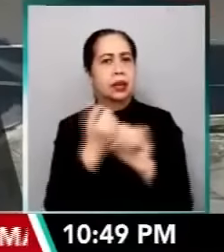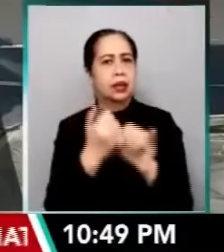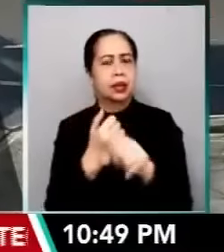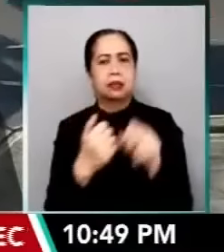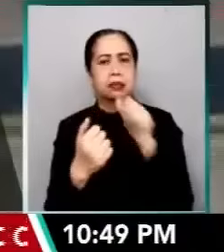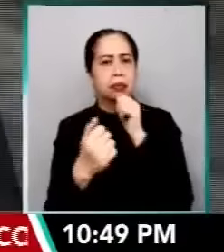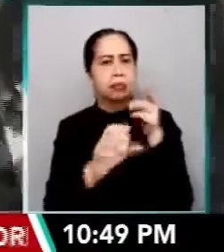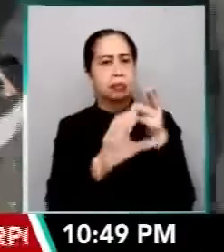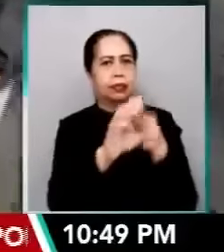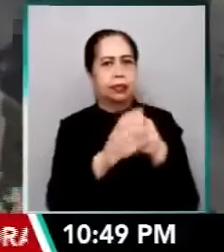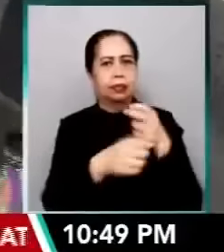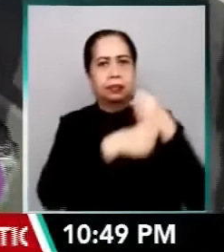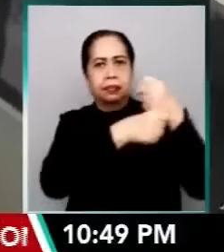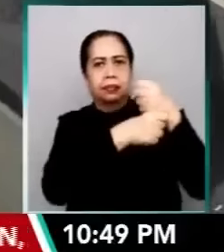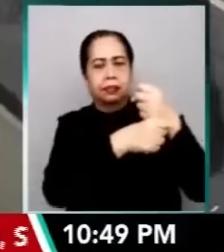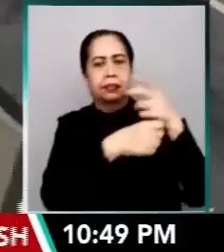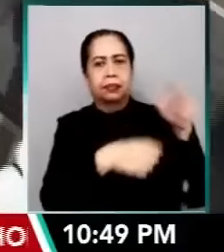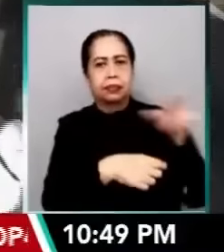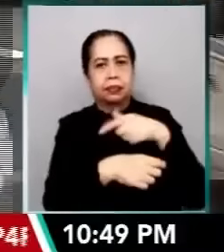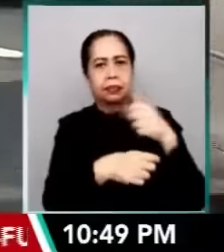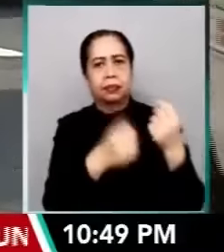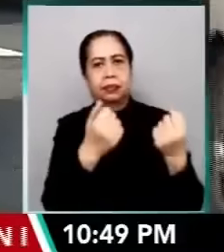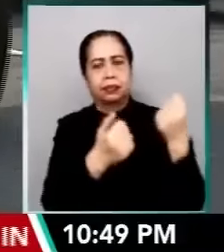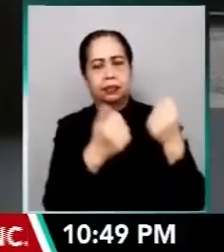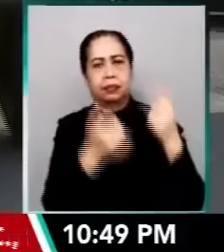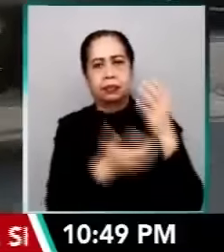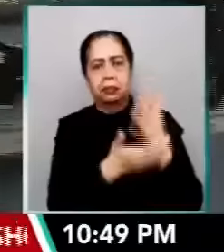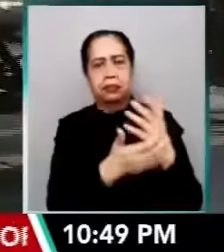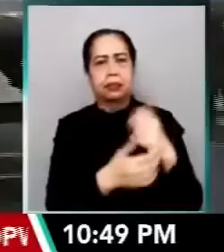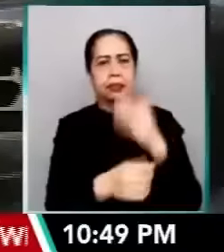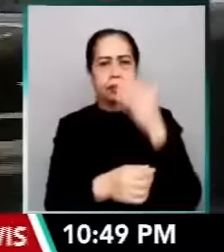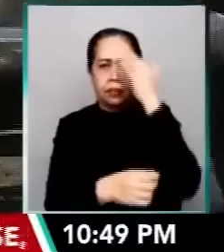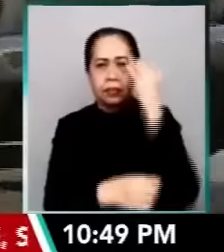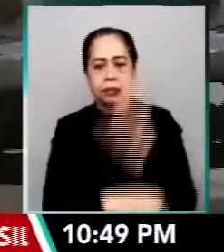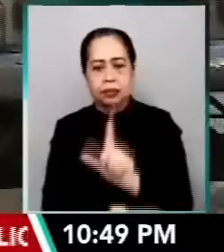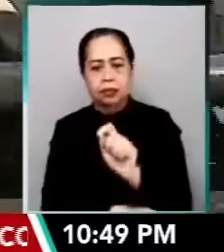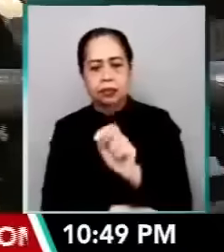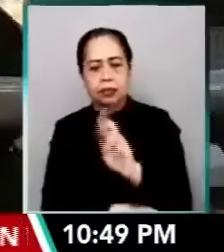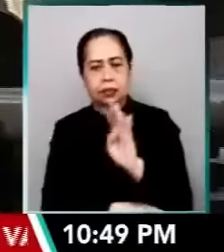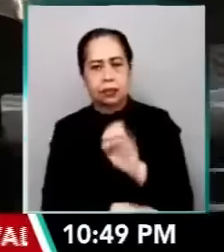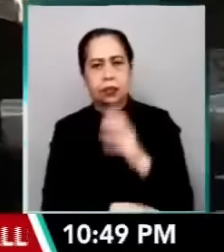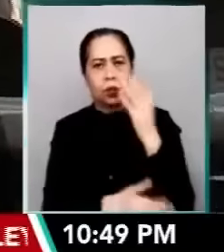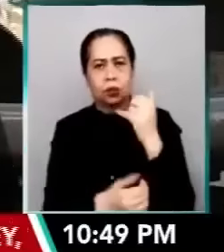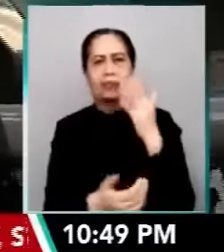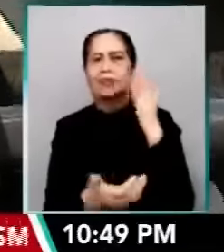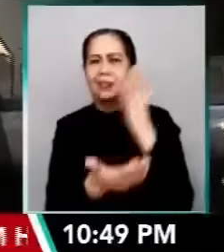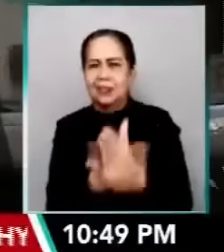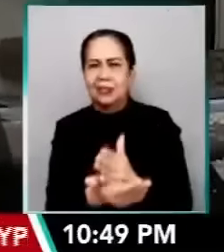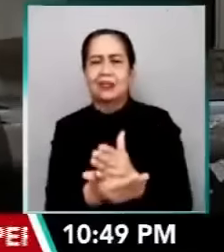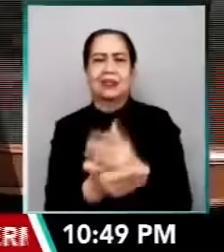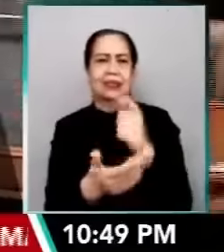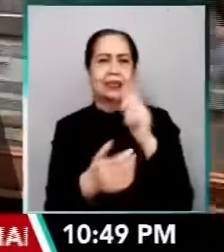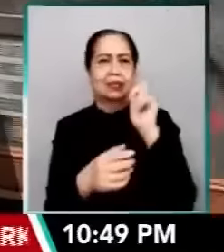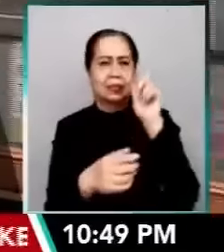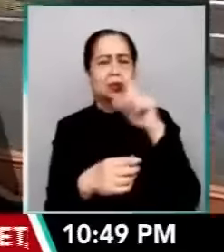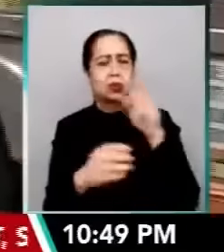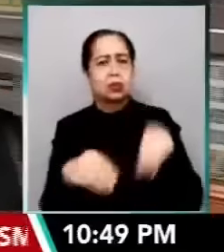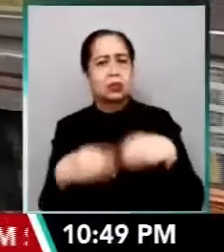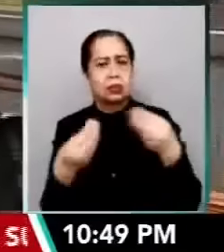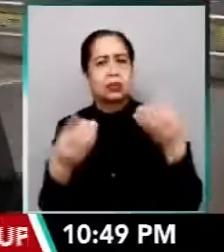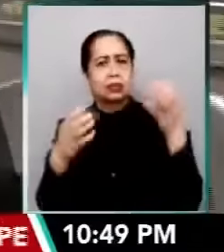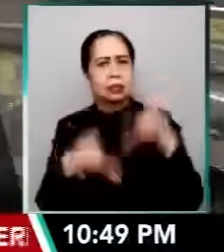transport strike. Pakiusap ng LTFRB, ihinto na ang tigil pasada, lalo't luluwagan naman nila ang ilang provision